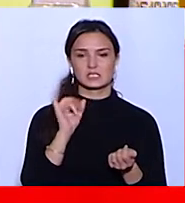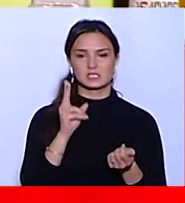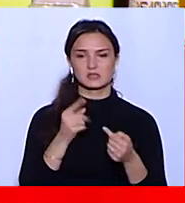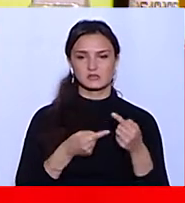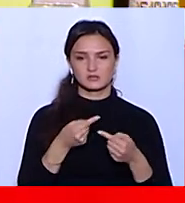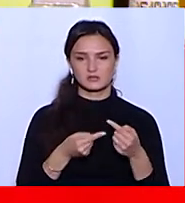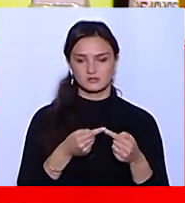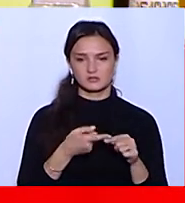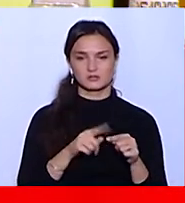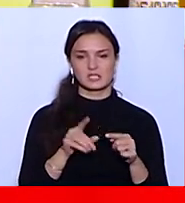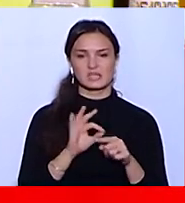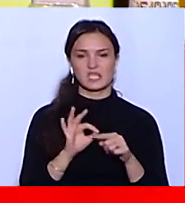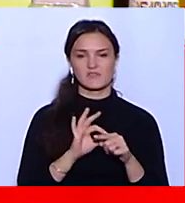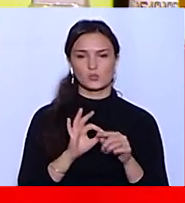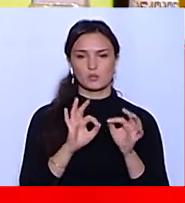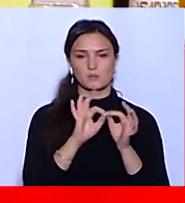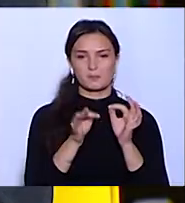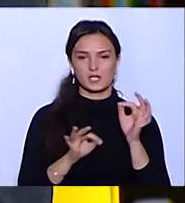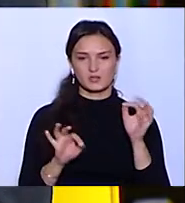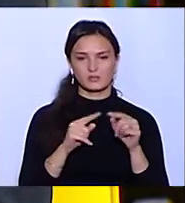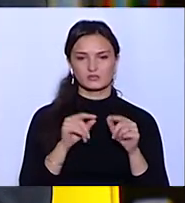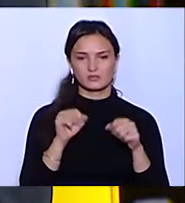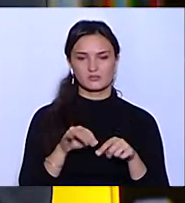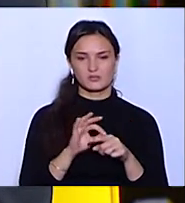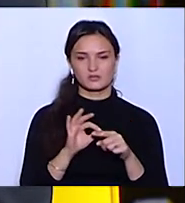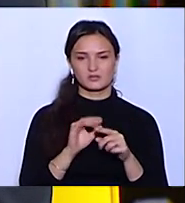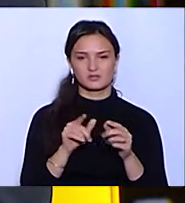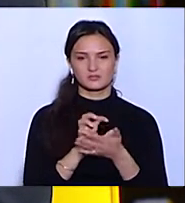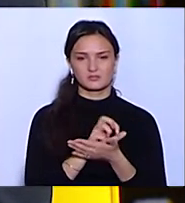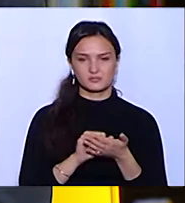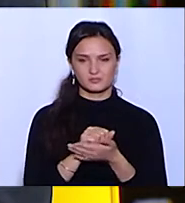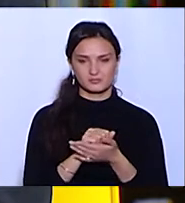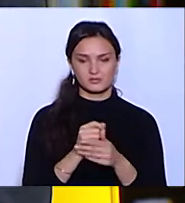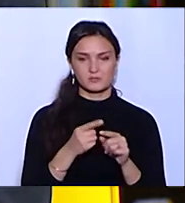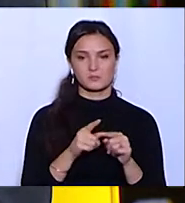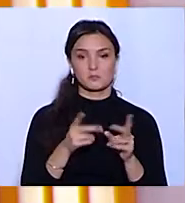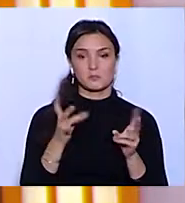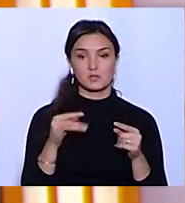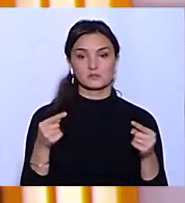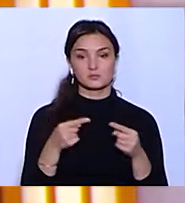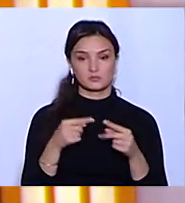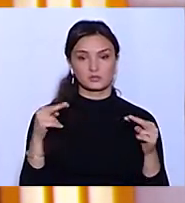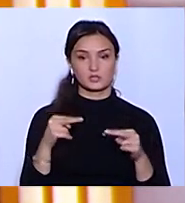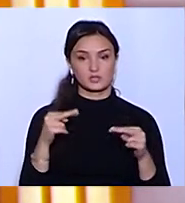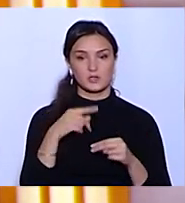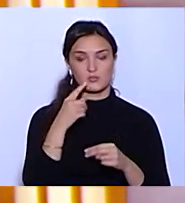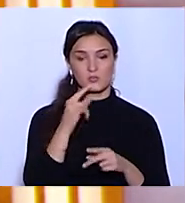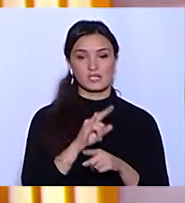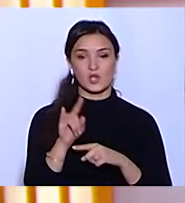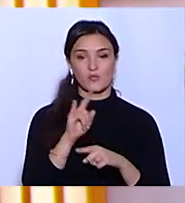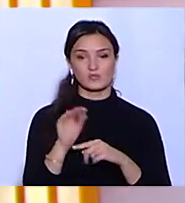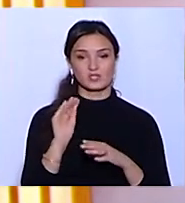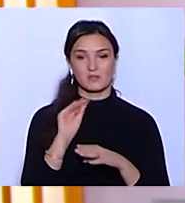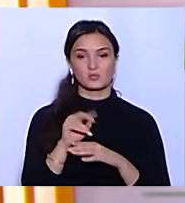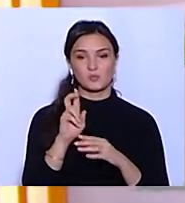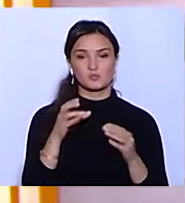შეიძლება განვითარდეს ნერვული მილის ღეროს დაზიანების სახით. მაგრამ დადგენილია, რომ ხელოვნურად